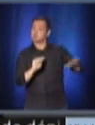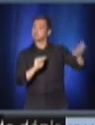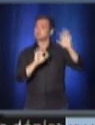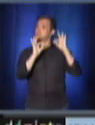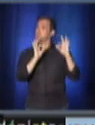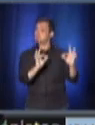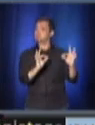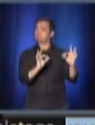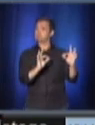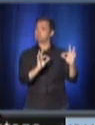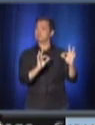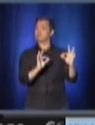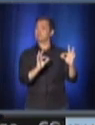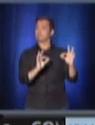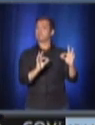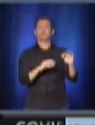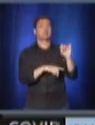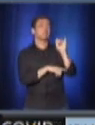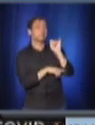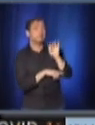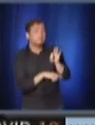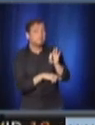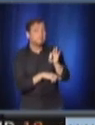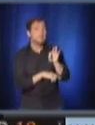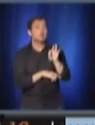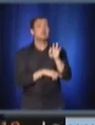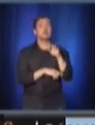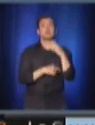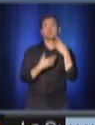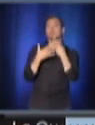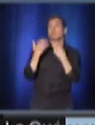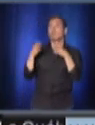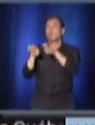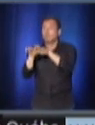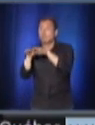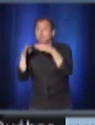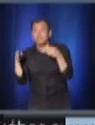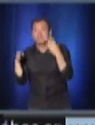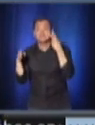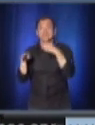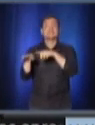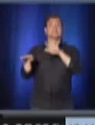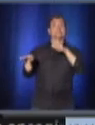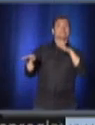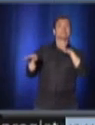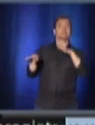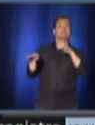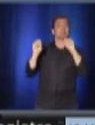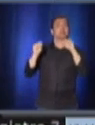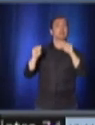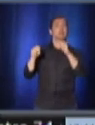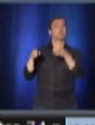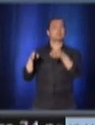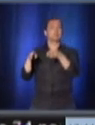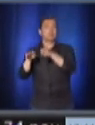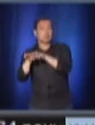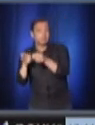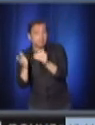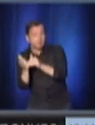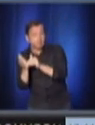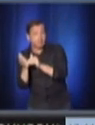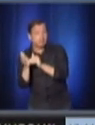Et si nous voyons qu'il y a un problème, on peut toujours retourner en arrière s'il le faut. Donc, je ne crois pas